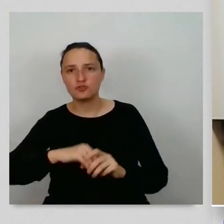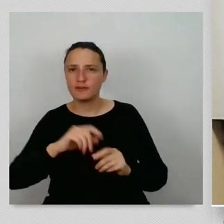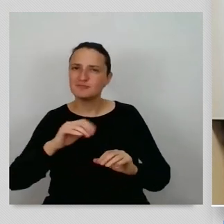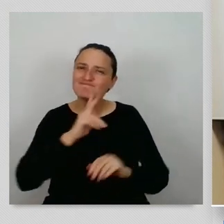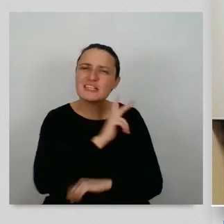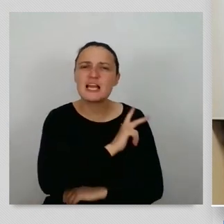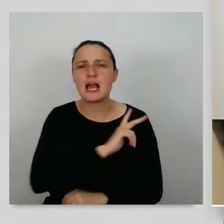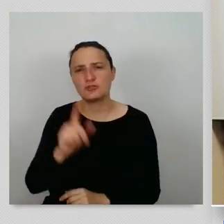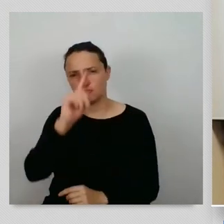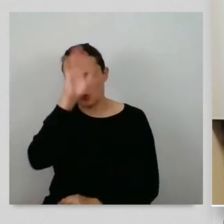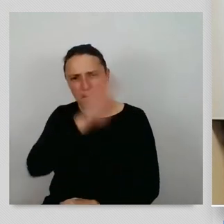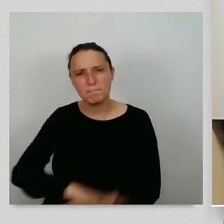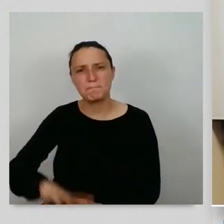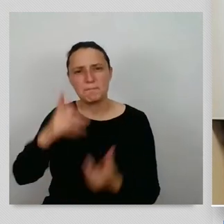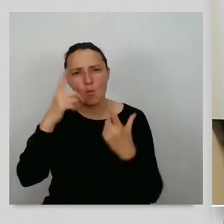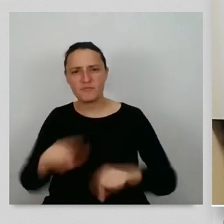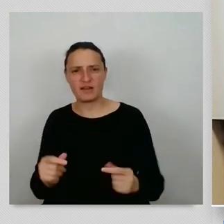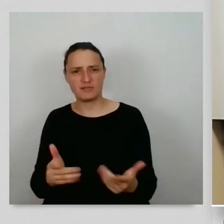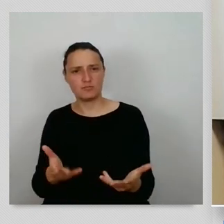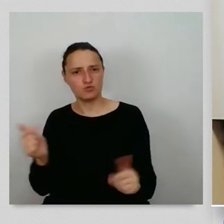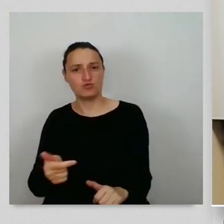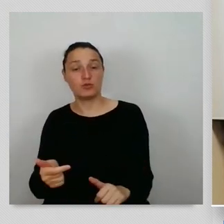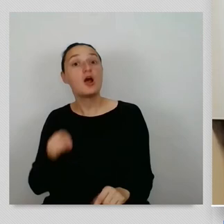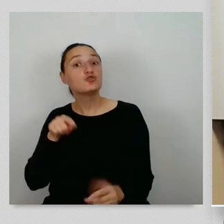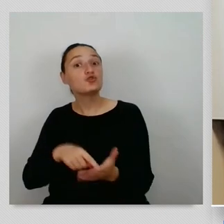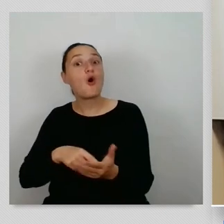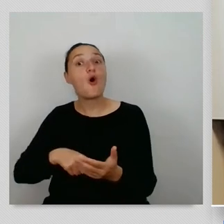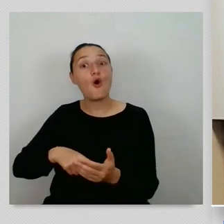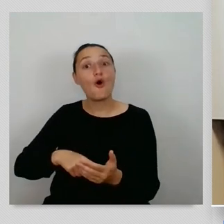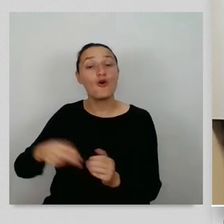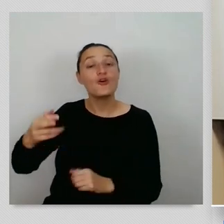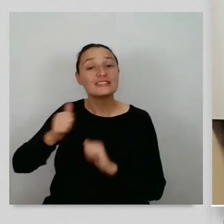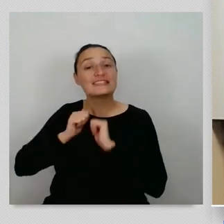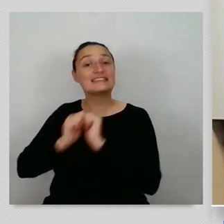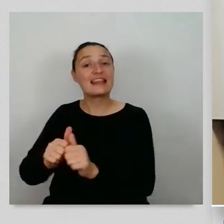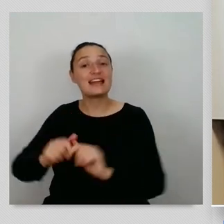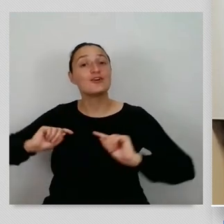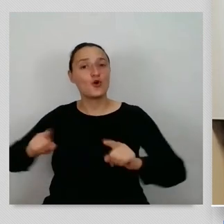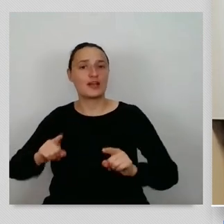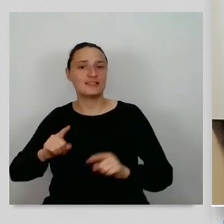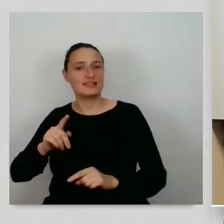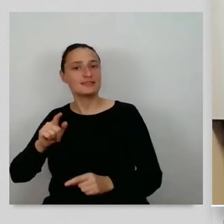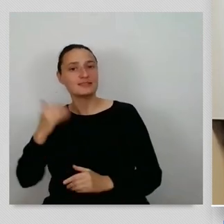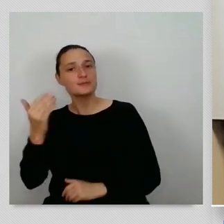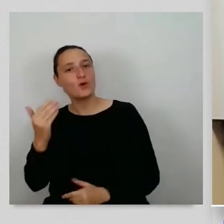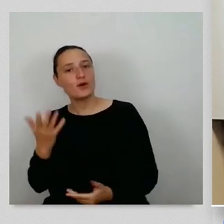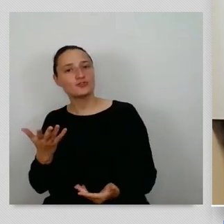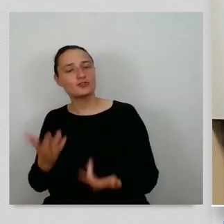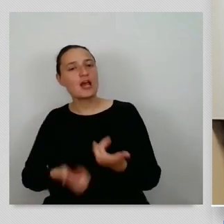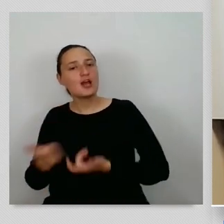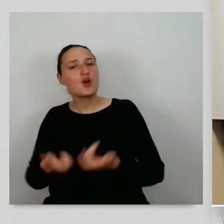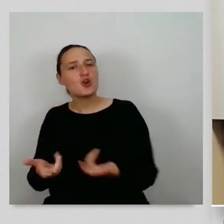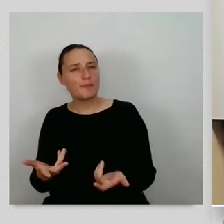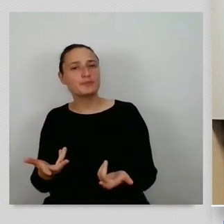obywatelki. I właśnie rolą organizacji społecznych jest zorganizowanie, czy no może nie zorganizowanie, bo to musi też